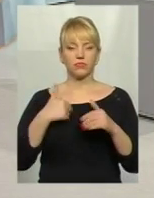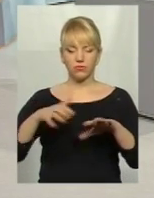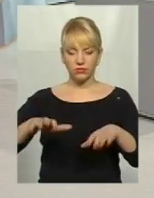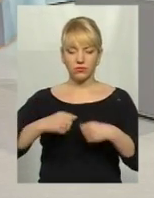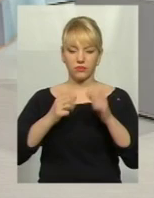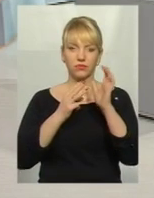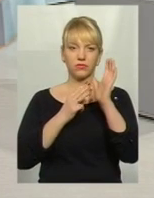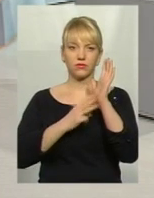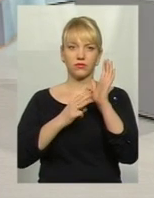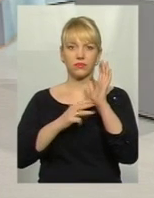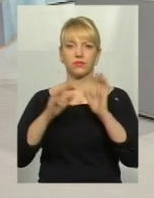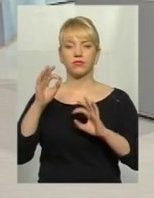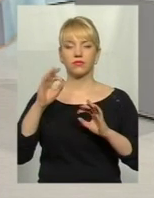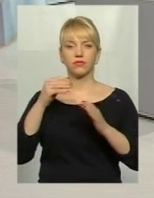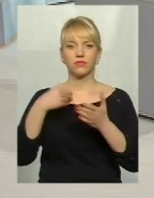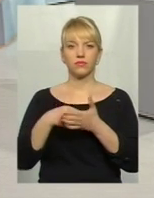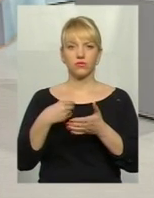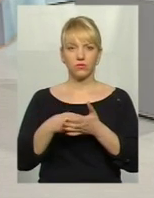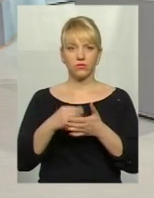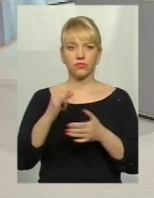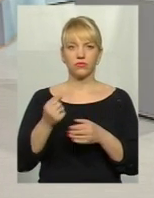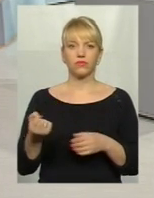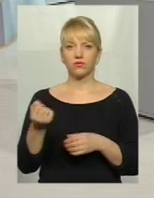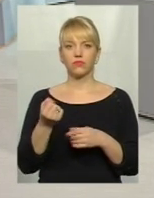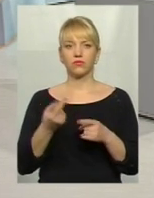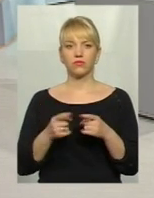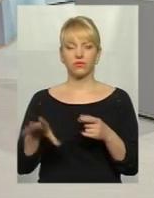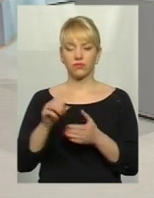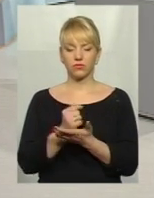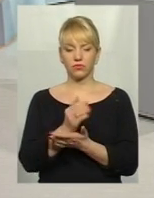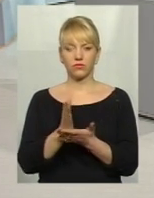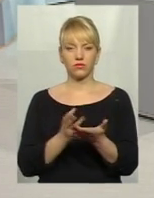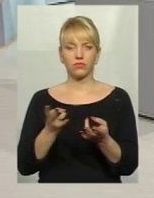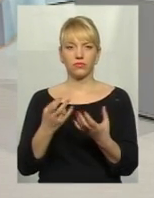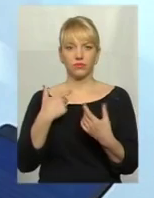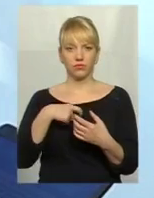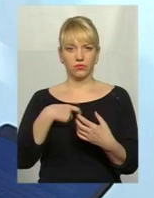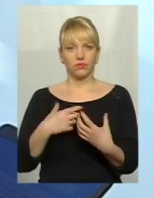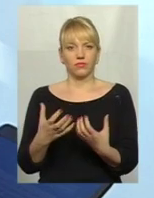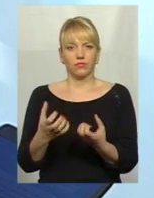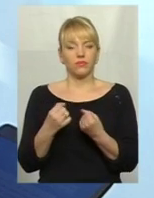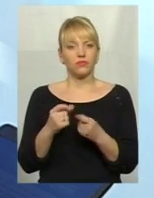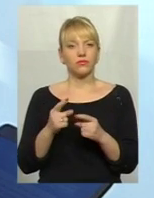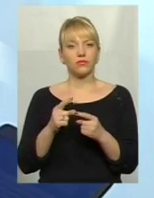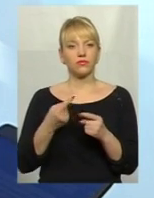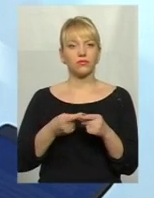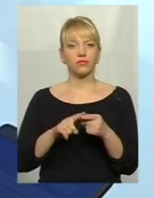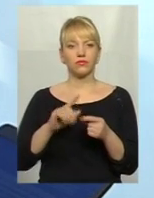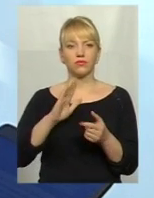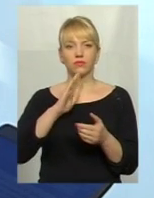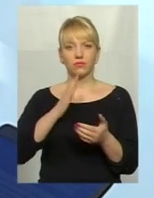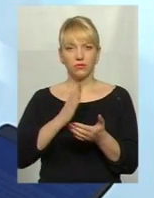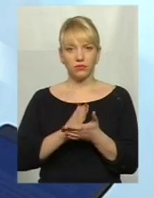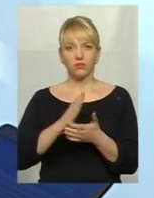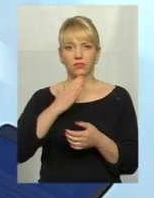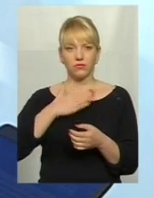70% бюджету району, і утримати це всю інфраструктуру ми маємо взяти на себе, тому що все-таки це є наші люди, це є